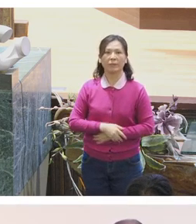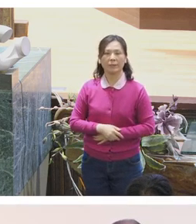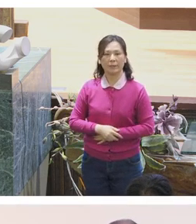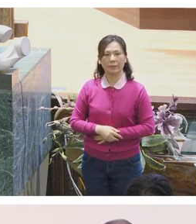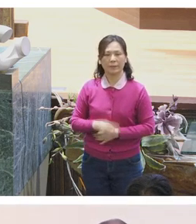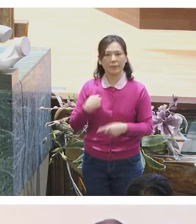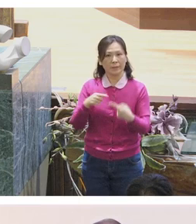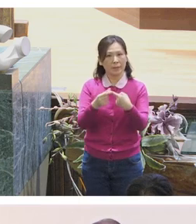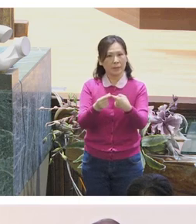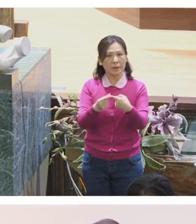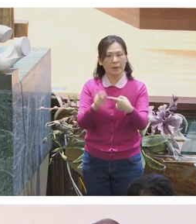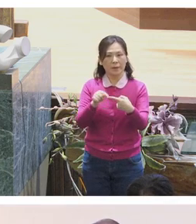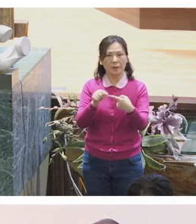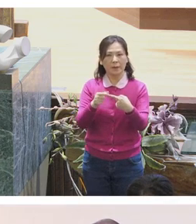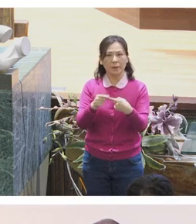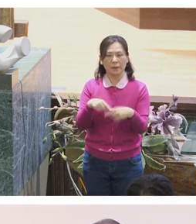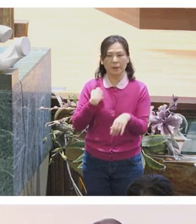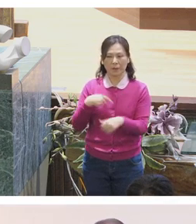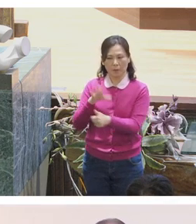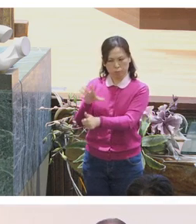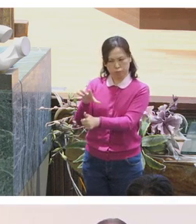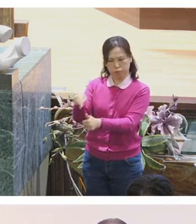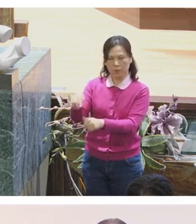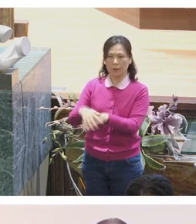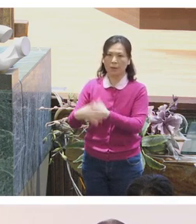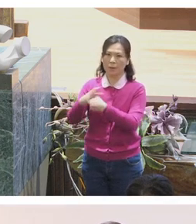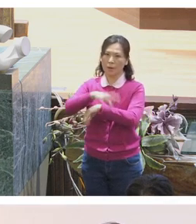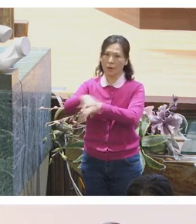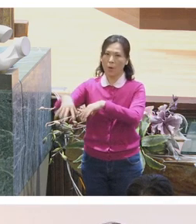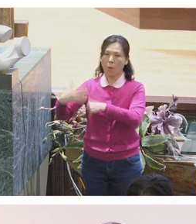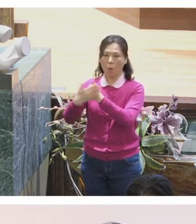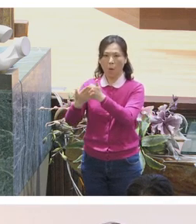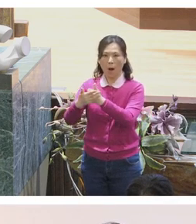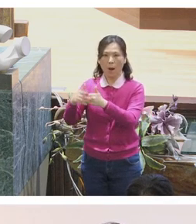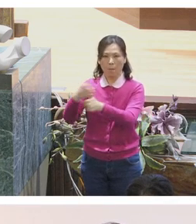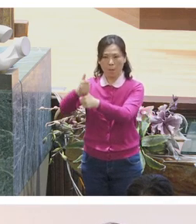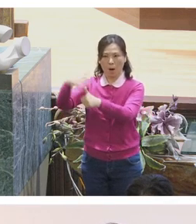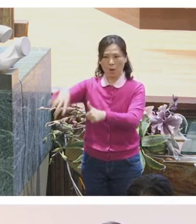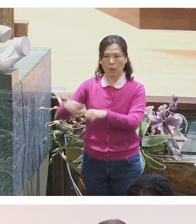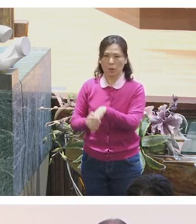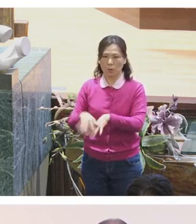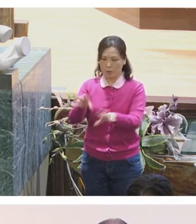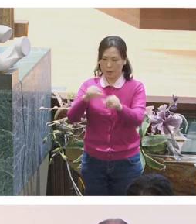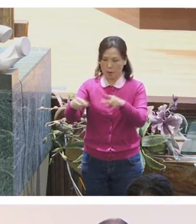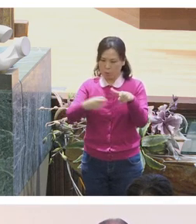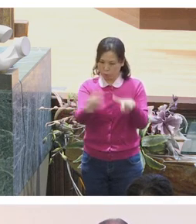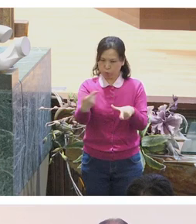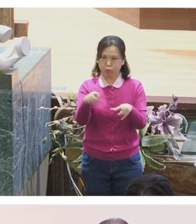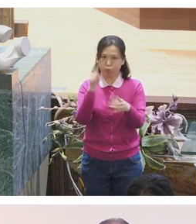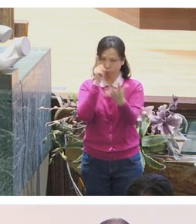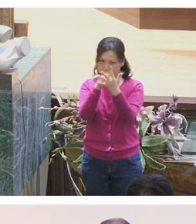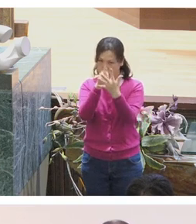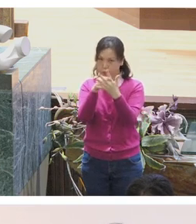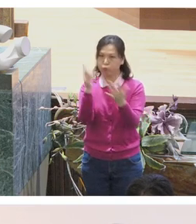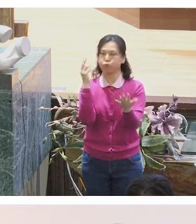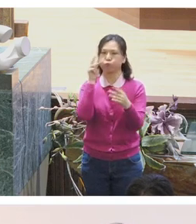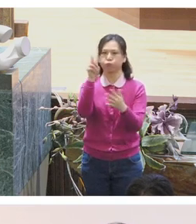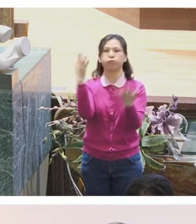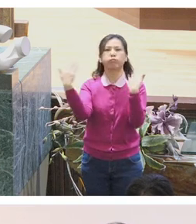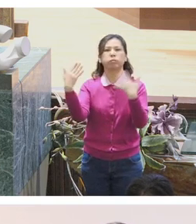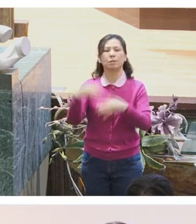们要更要求环保署或者环保单位资讯更加透明化包